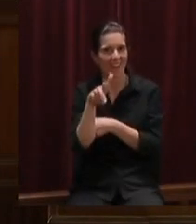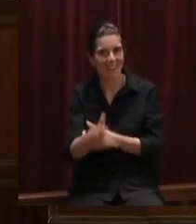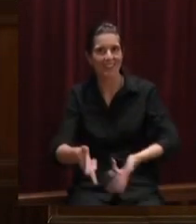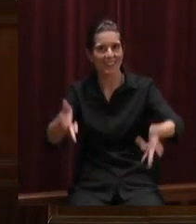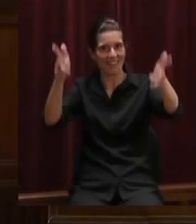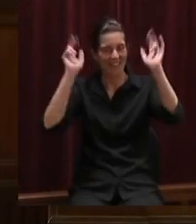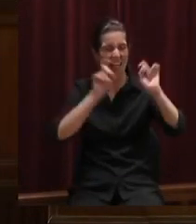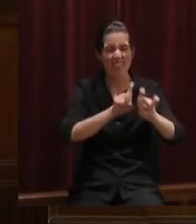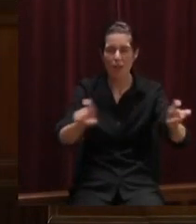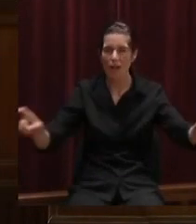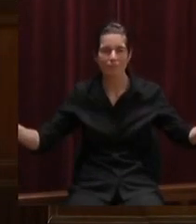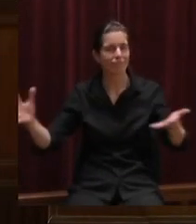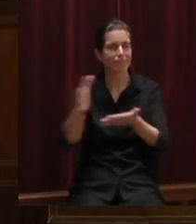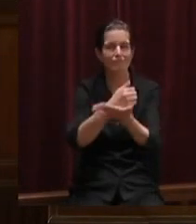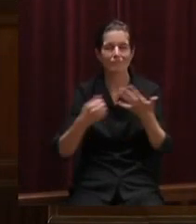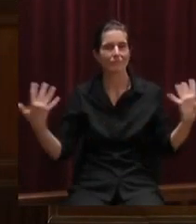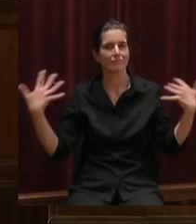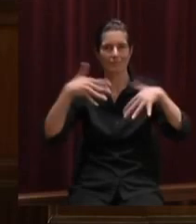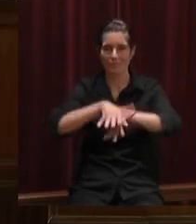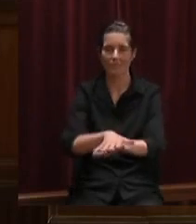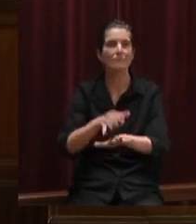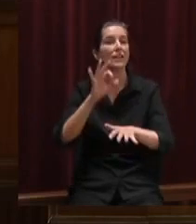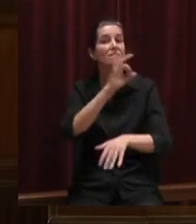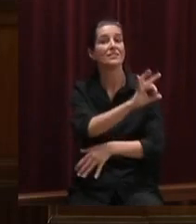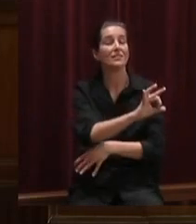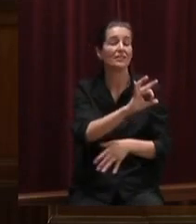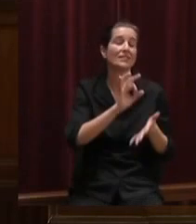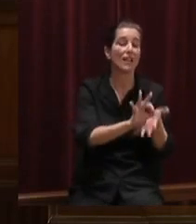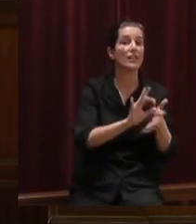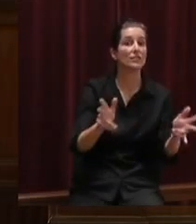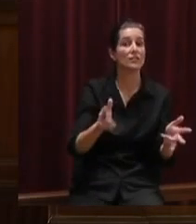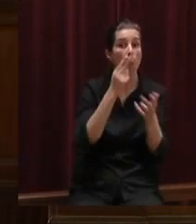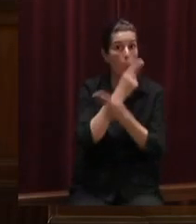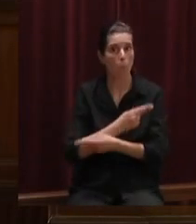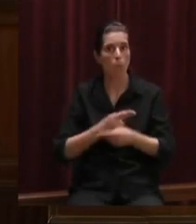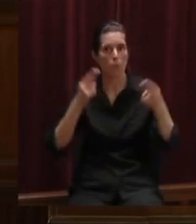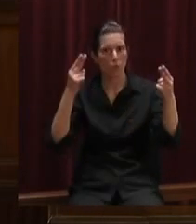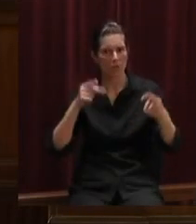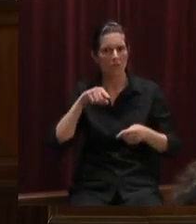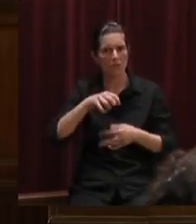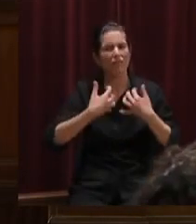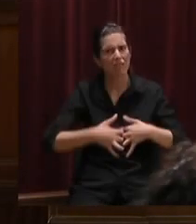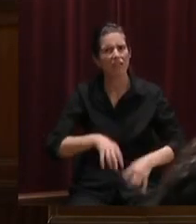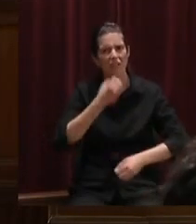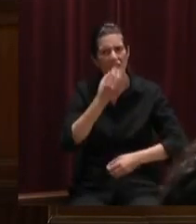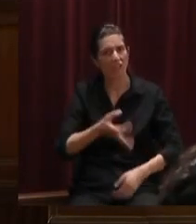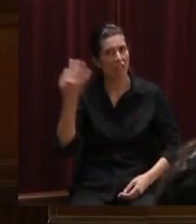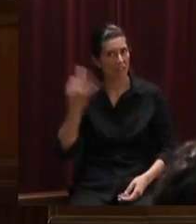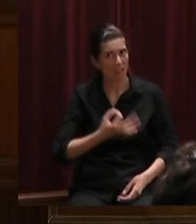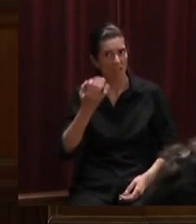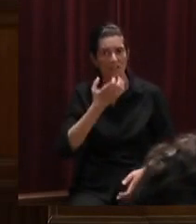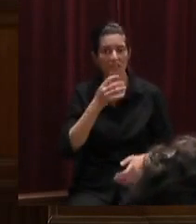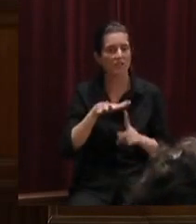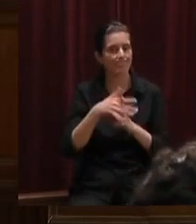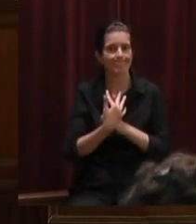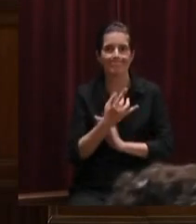de solidaritat i integració, de serveis públics eficients, capaços d'auxiliar-nos a cada moment de la nostra vida.